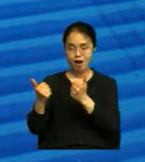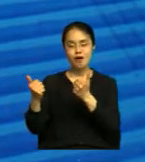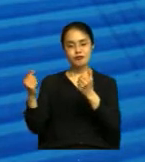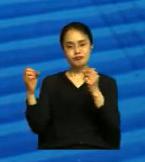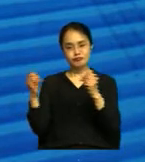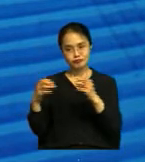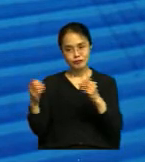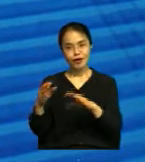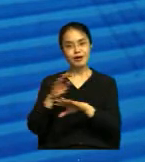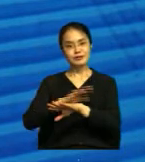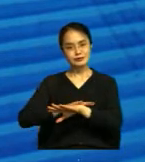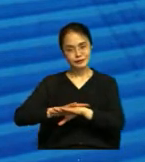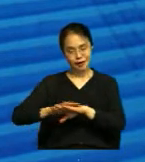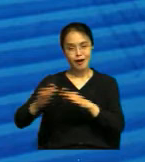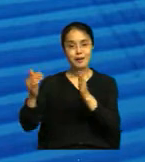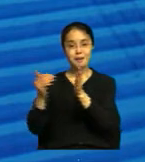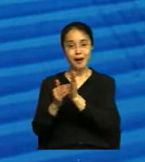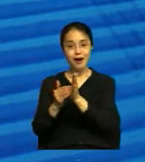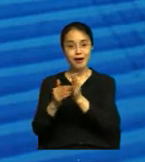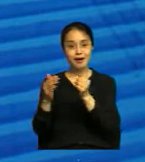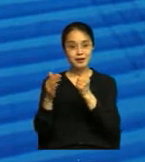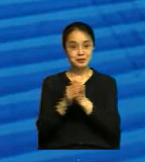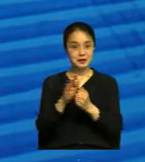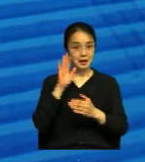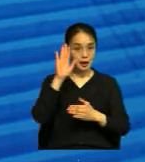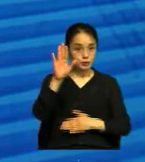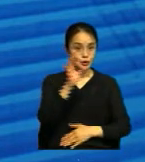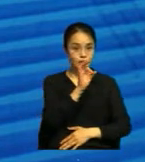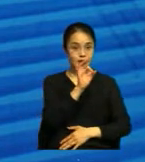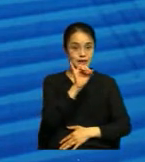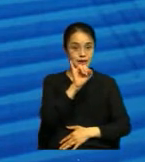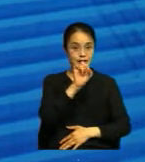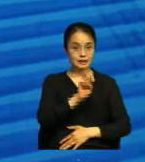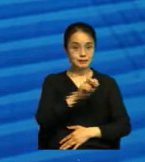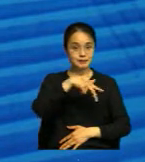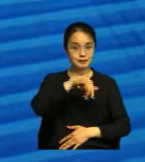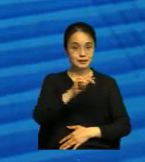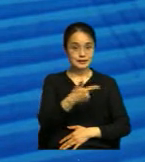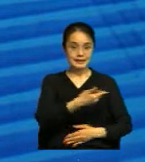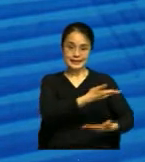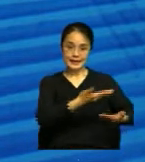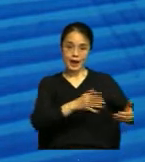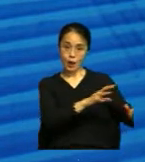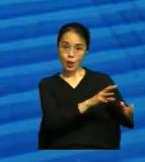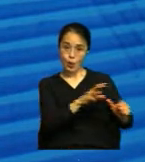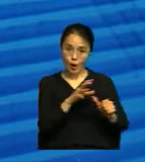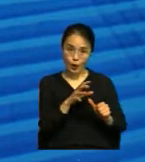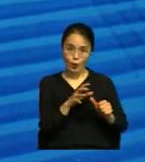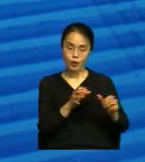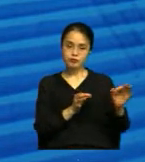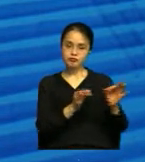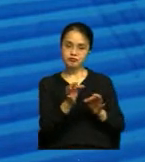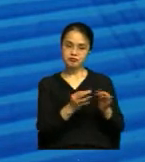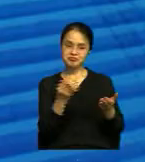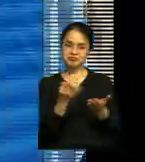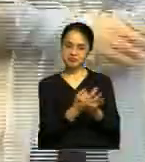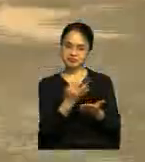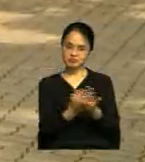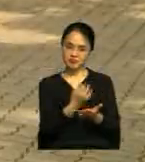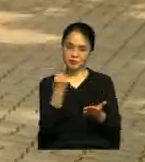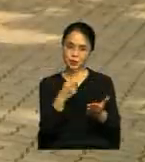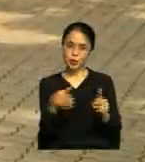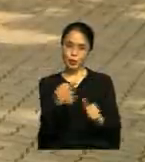아니라 임진강과 DMZ를 자원으로 하는 파주의 미래 자원 문제에 대해서 많은 구상을